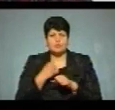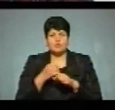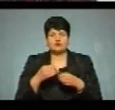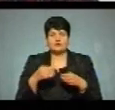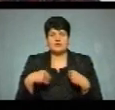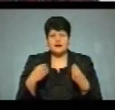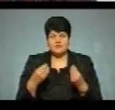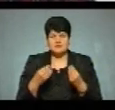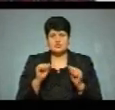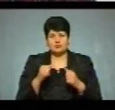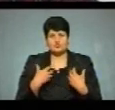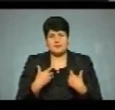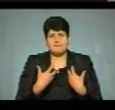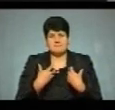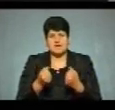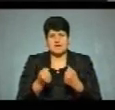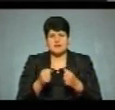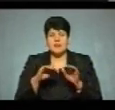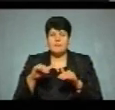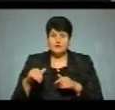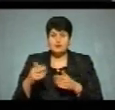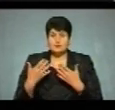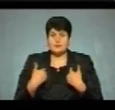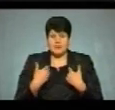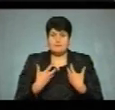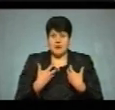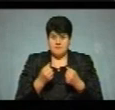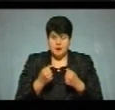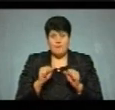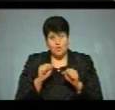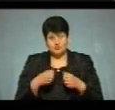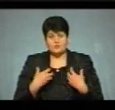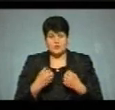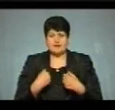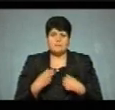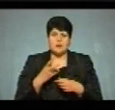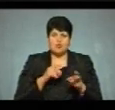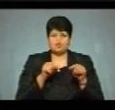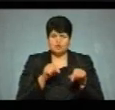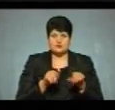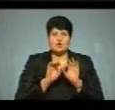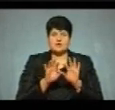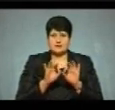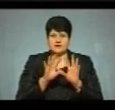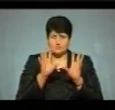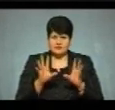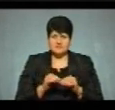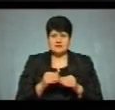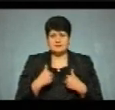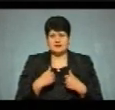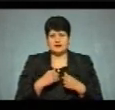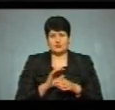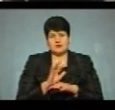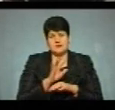вільні вакансії, чи можуть мене прийняти. І потім, якщо мене приймають або можуть прийняти, я сюди приходжу, їм це розказую і мене просто